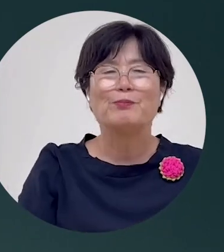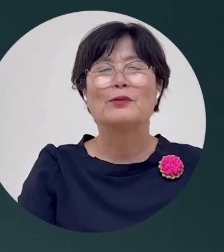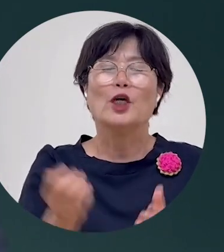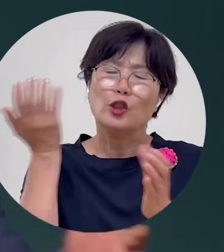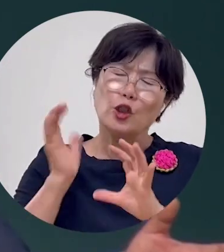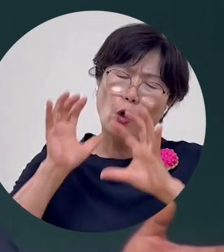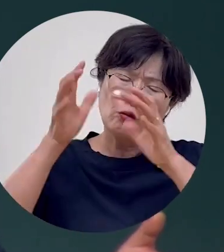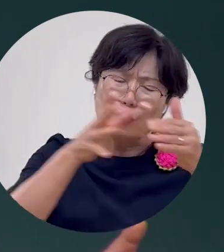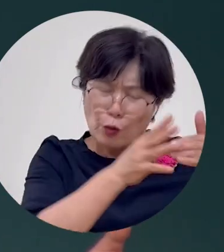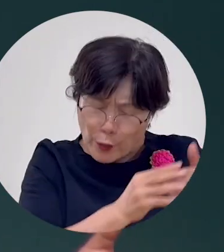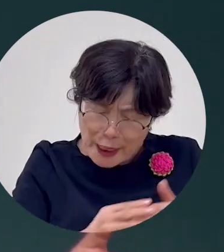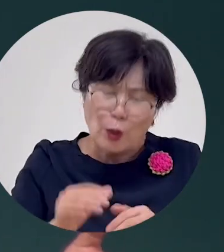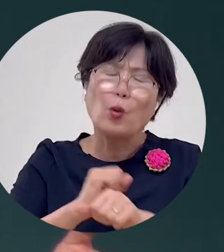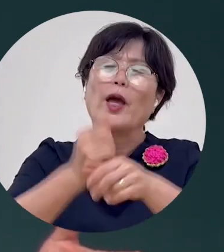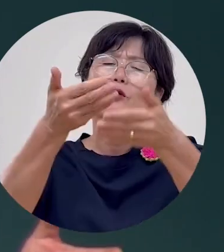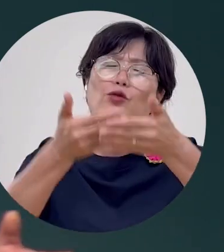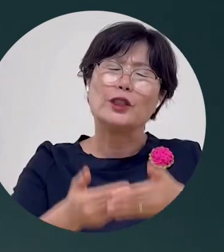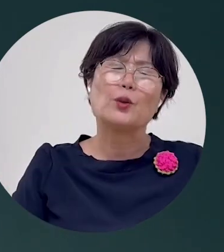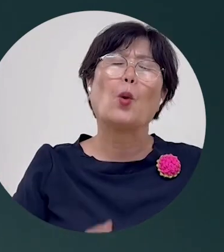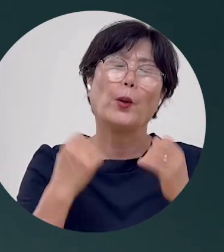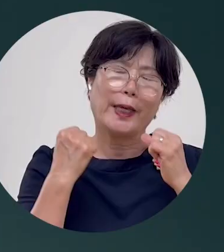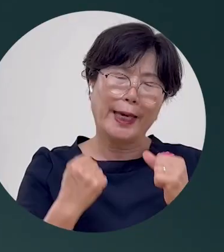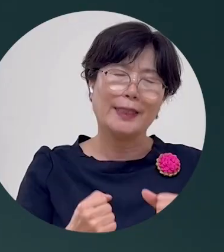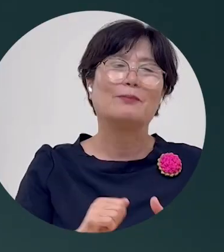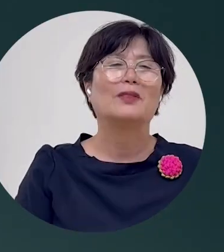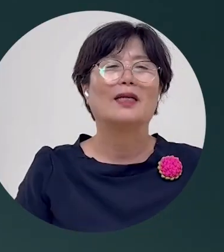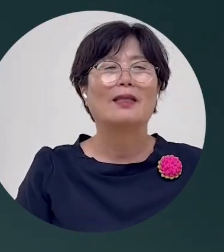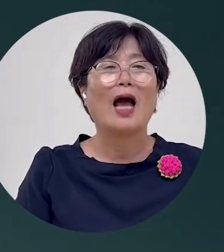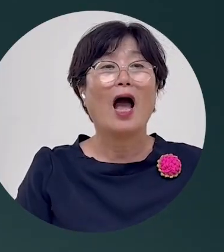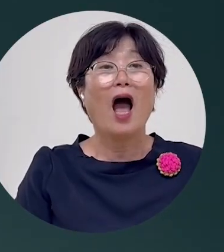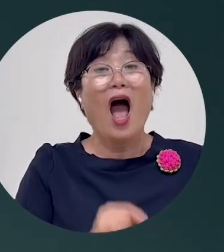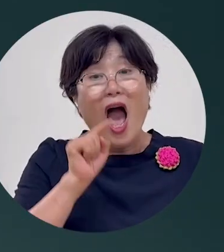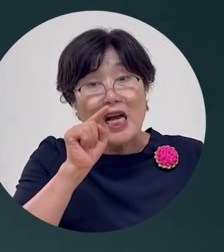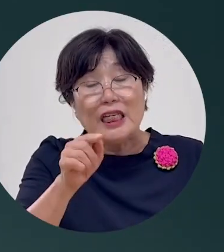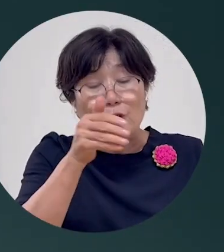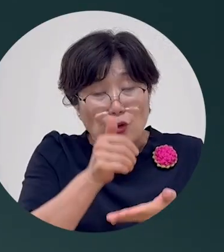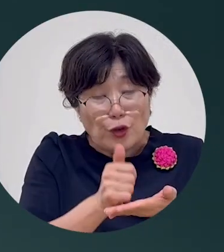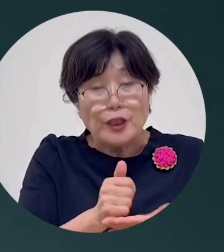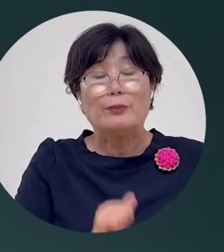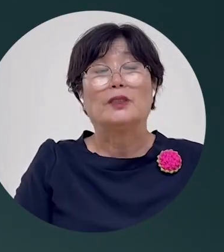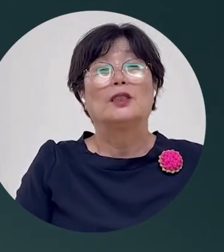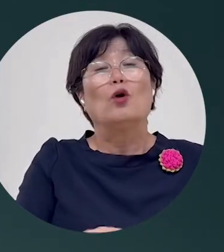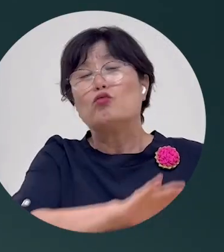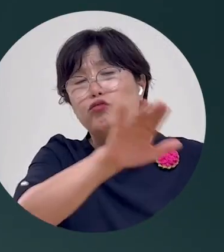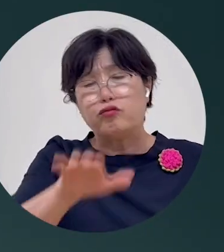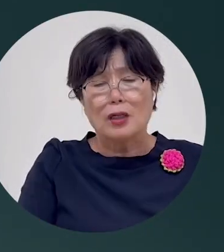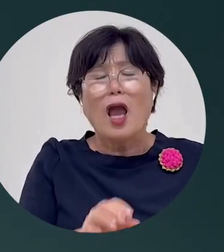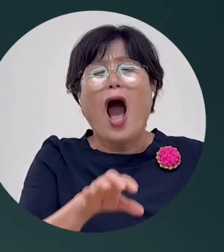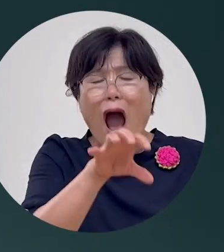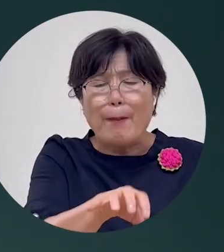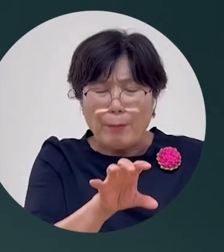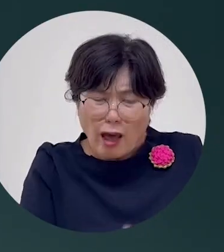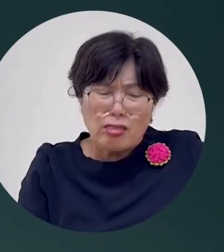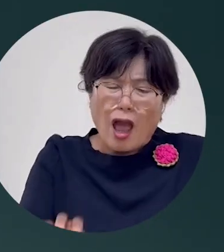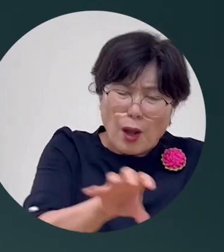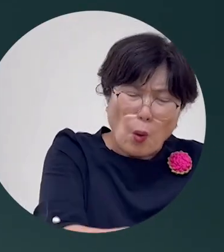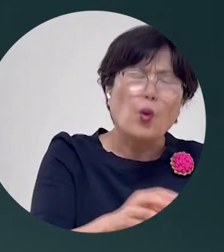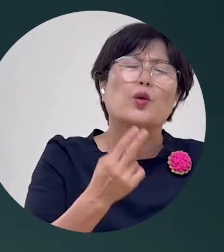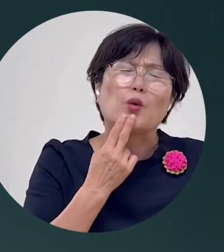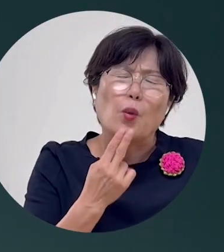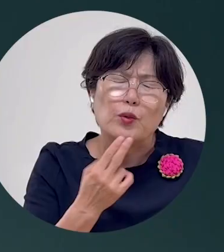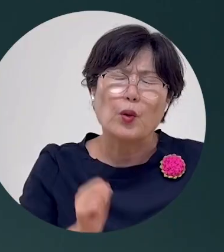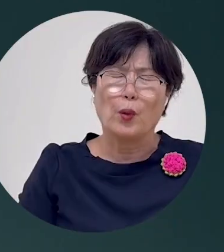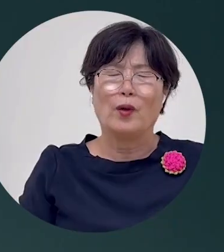인도해 주고 계십니다. 정말 우리가 내놓을 것이 없는데 여러분 우리가 뭔가 있어 보이는